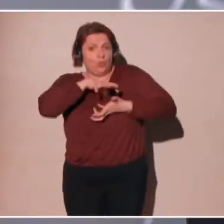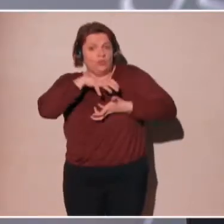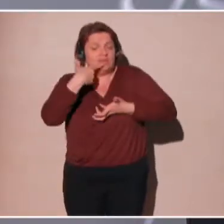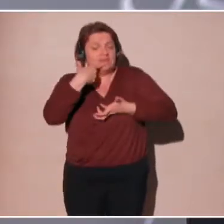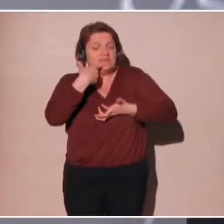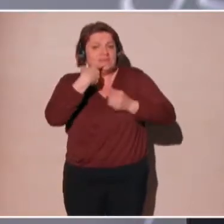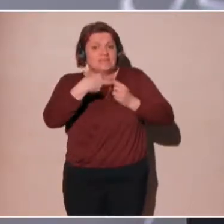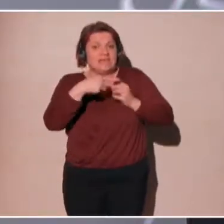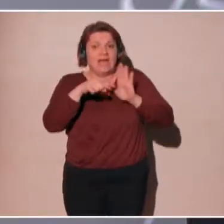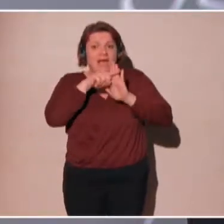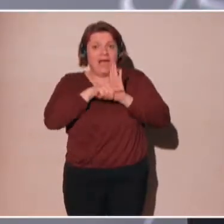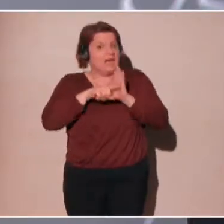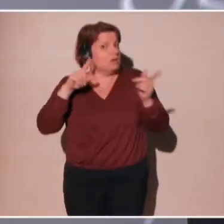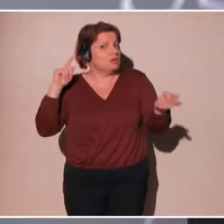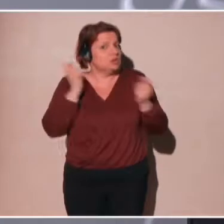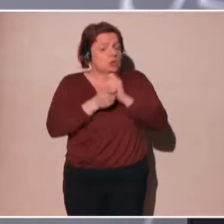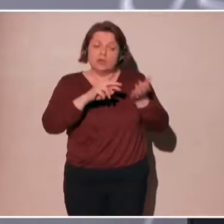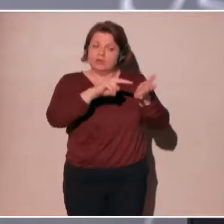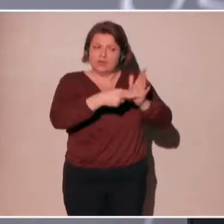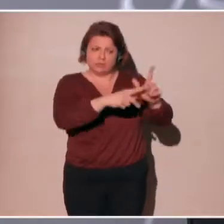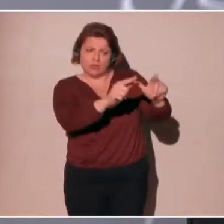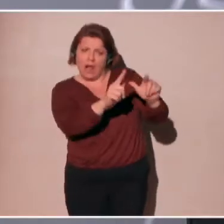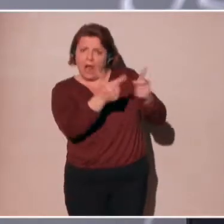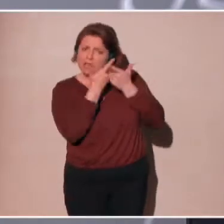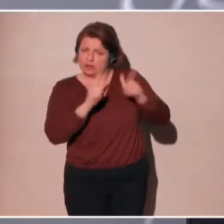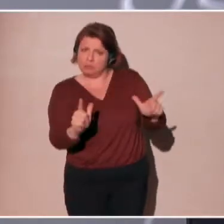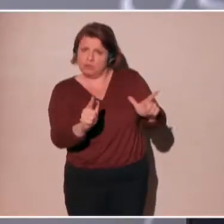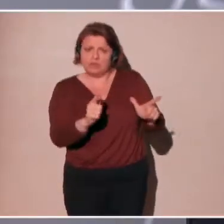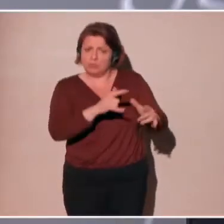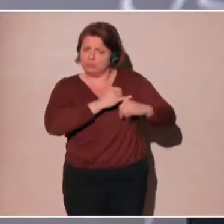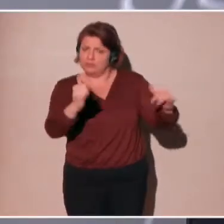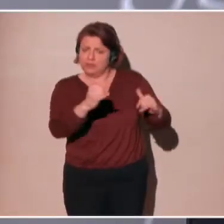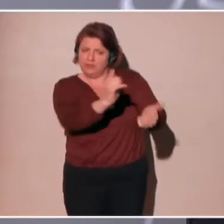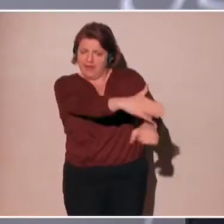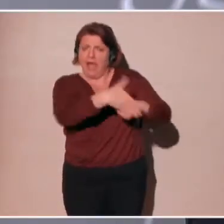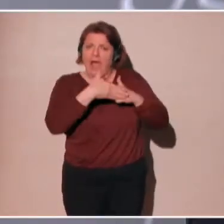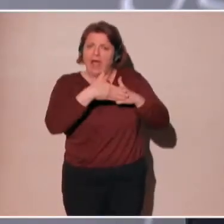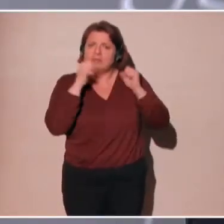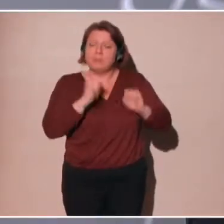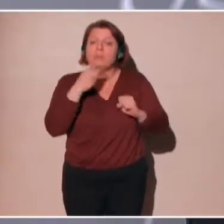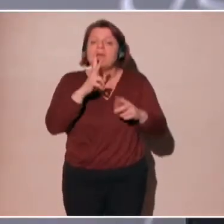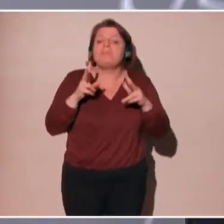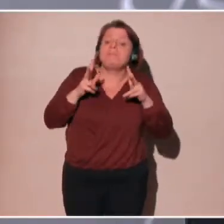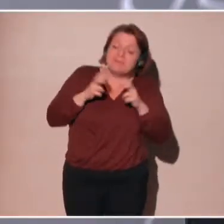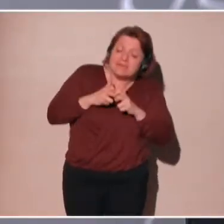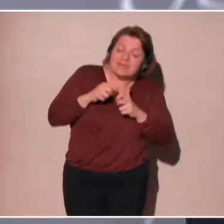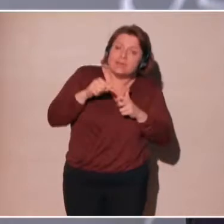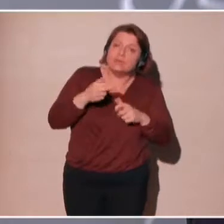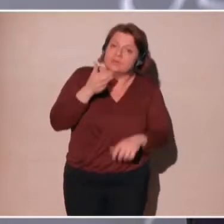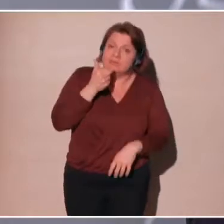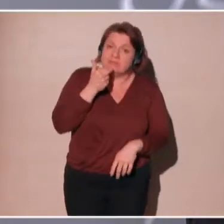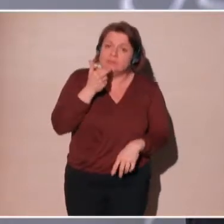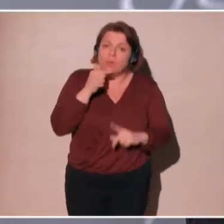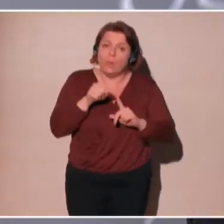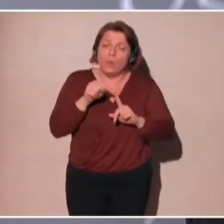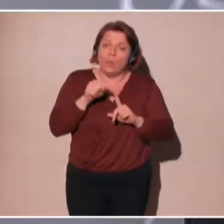est toujours disponible, est toujours aussi puissante, peut toujours autant vous aider, mais c'est le coût de l'utiliser